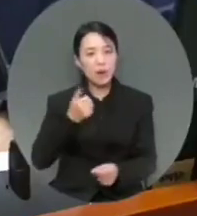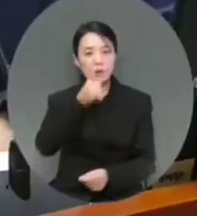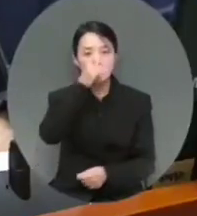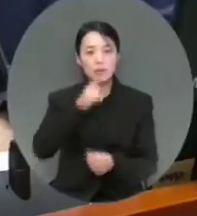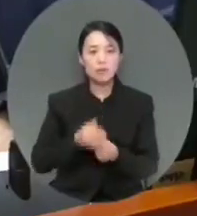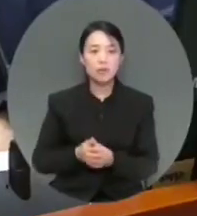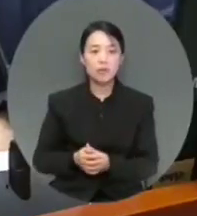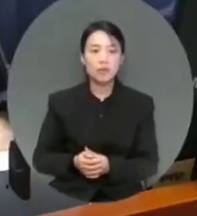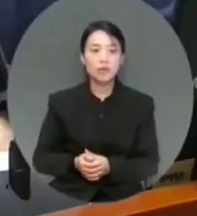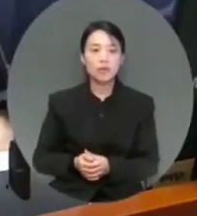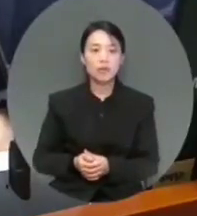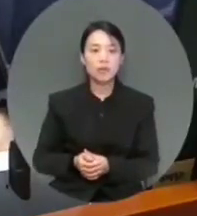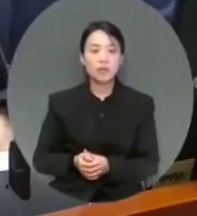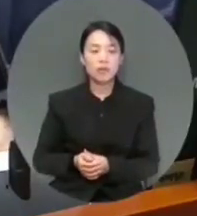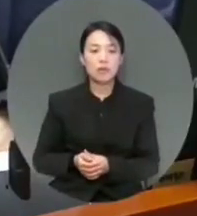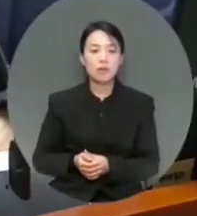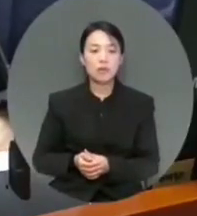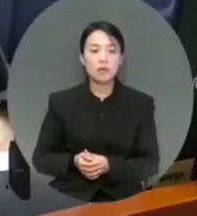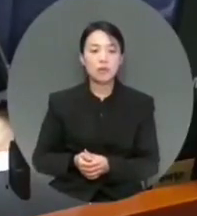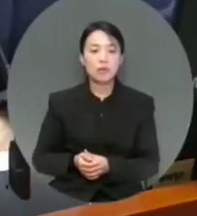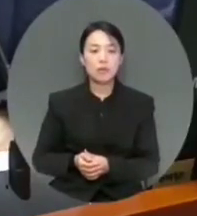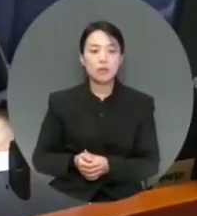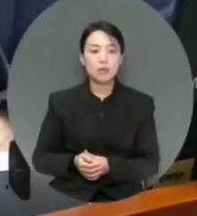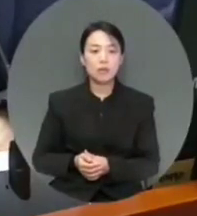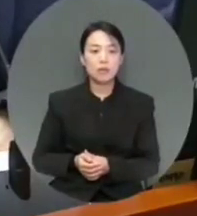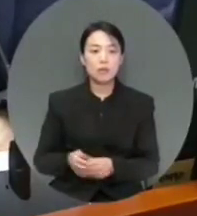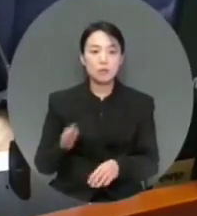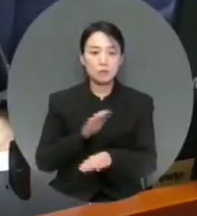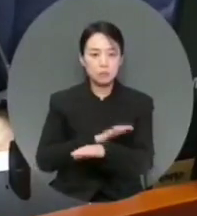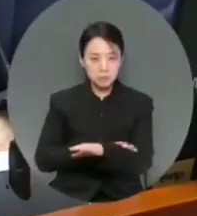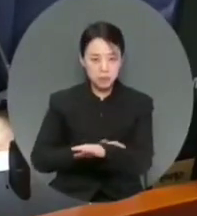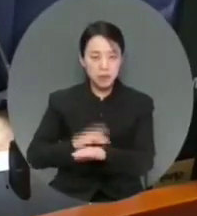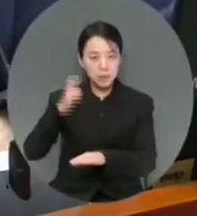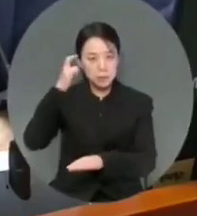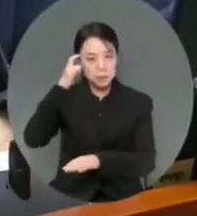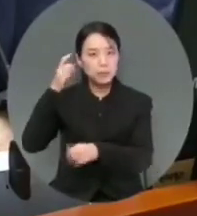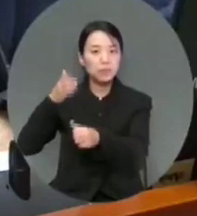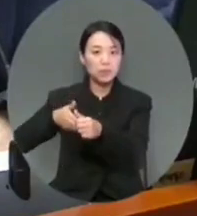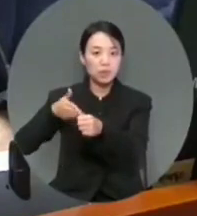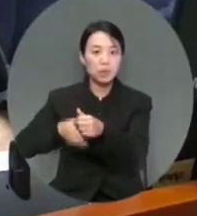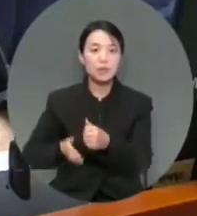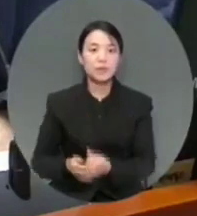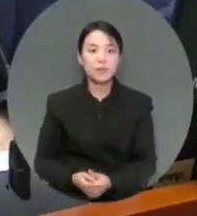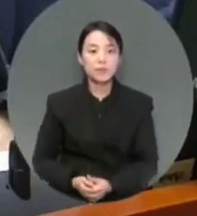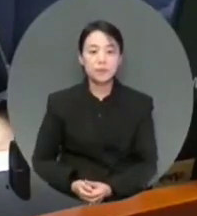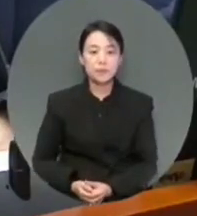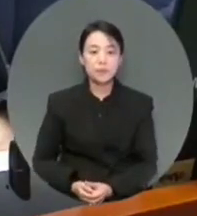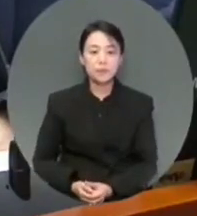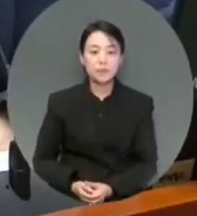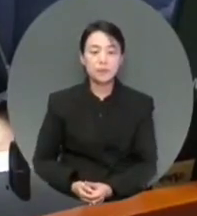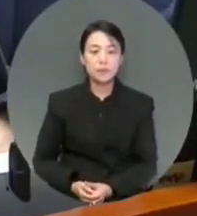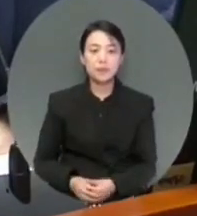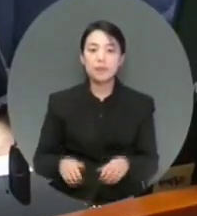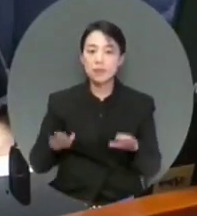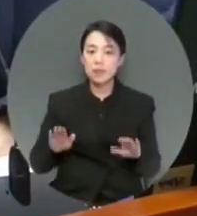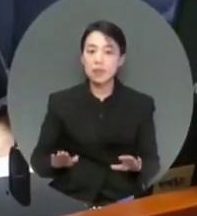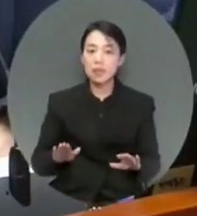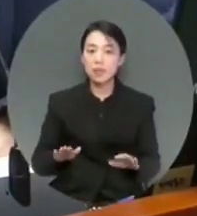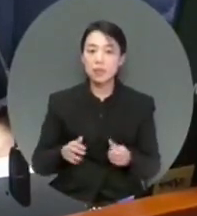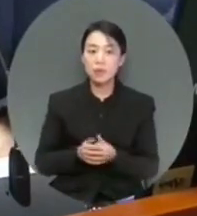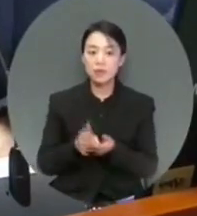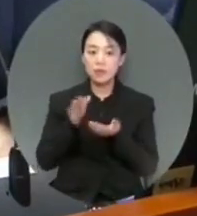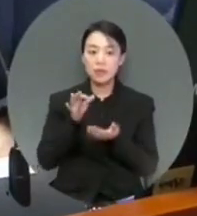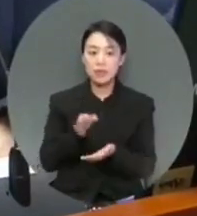점에 대해서는 예, 예. 잘 그 고민을 하시기 바라겠고요. 예. 실제로 이번 그